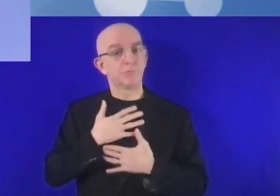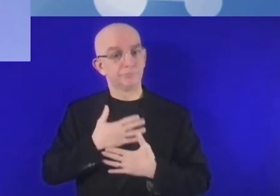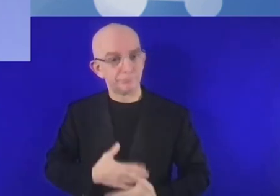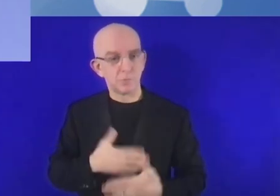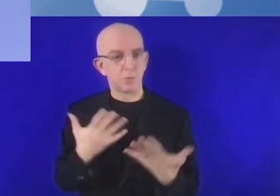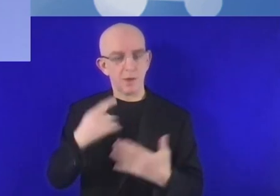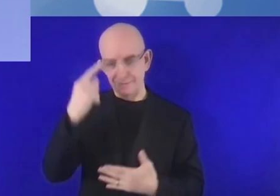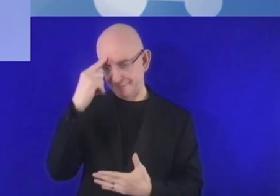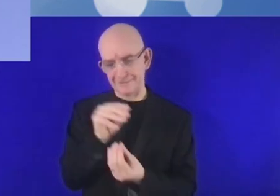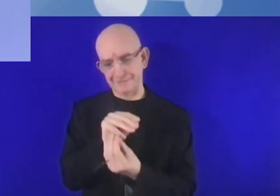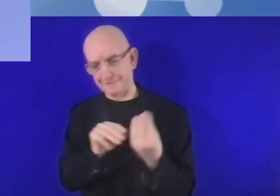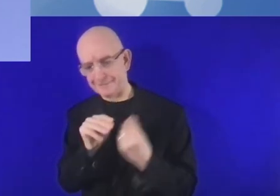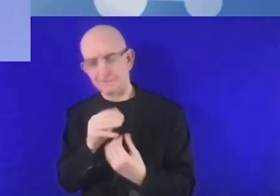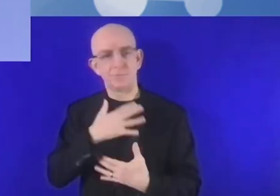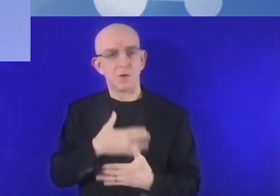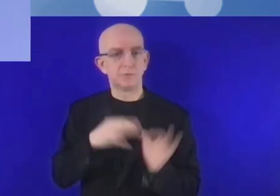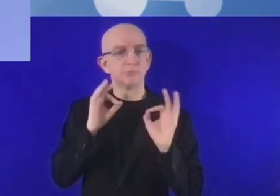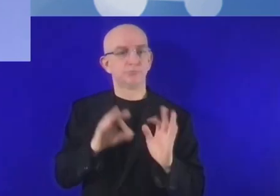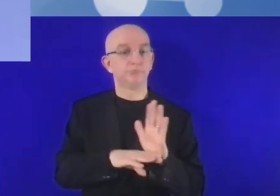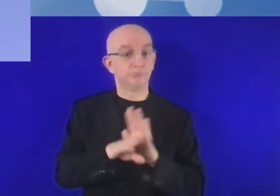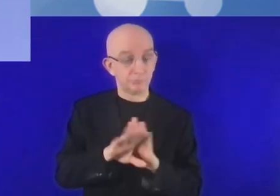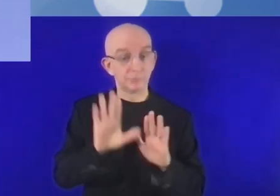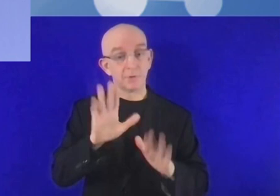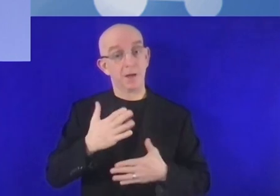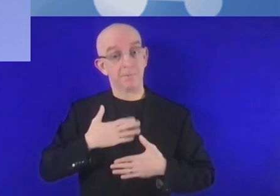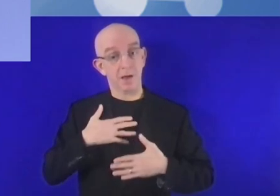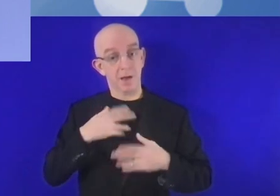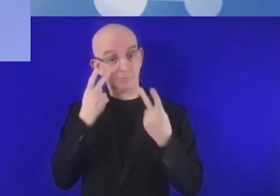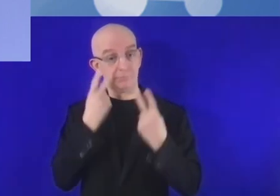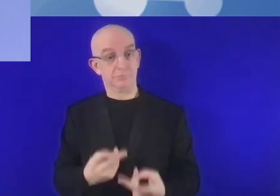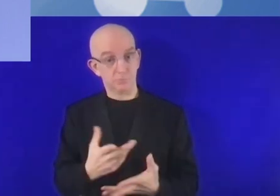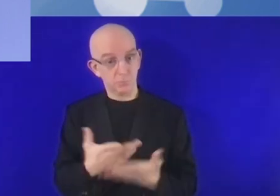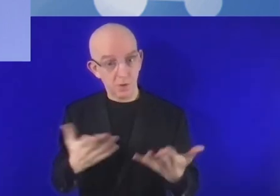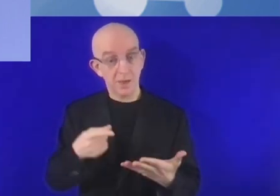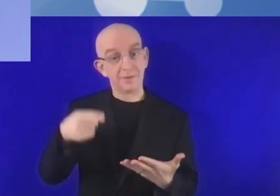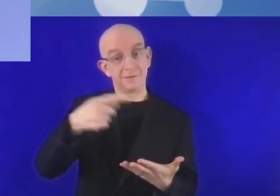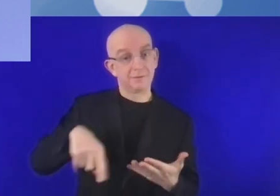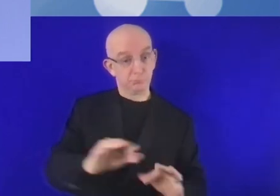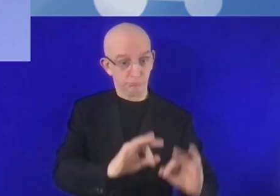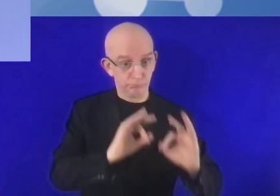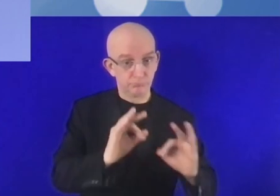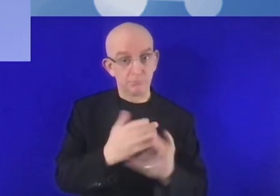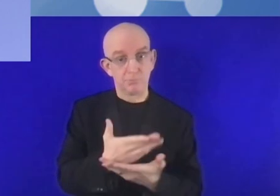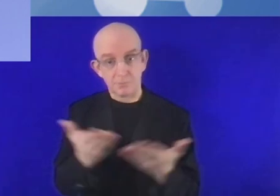musimy zapewnić miliardom ludzi na świecie dostęp do wysokiej jakości